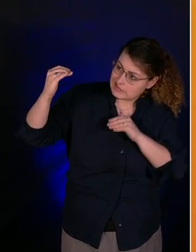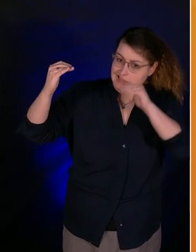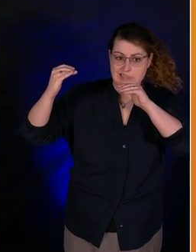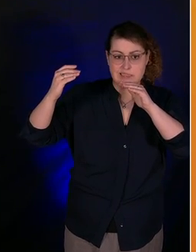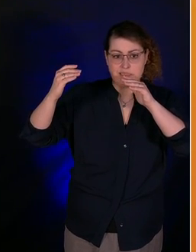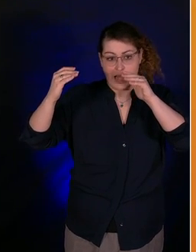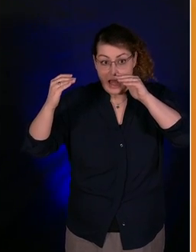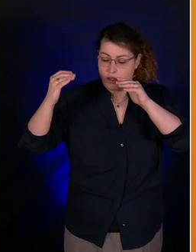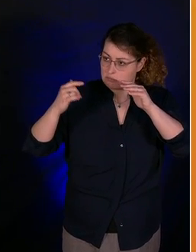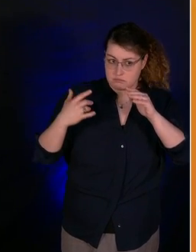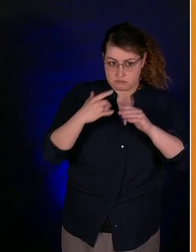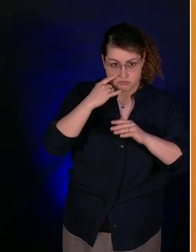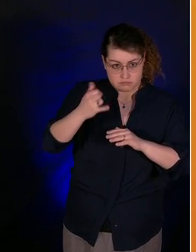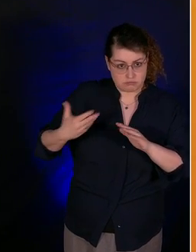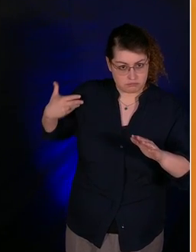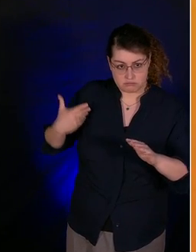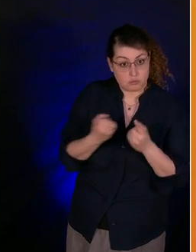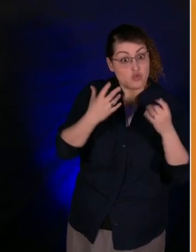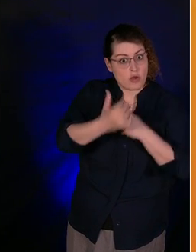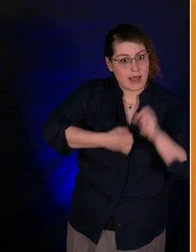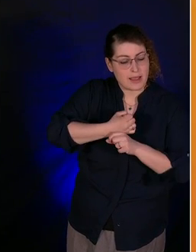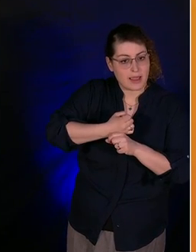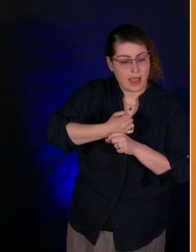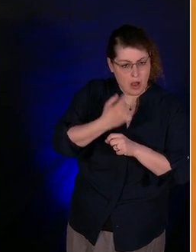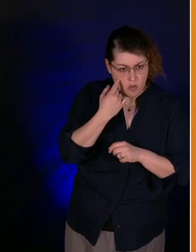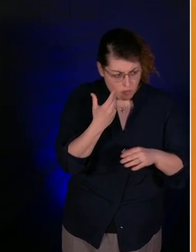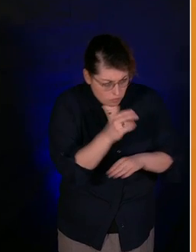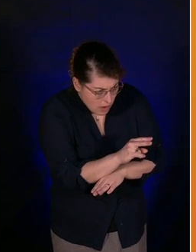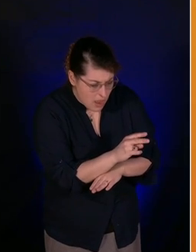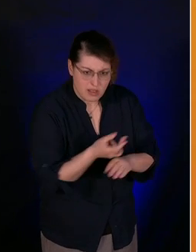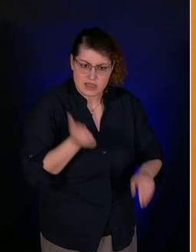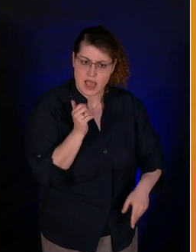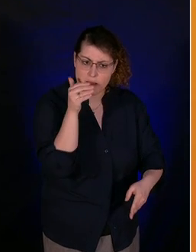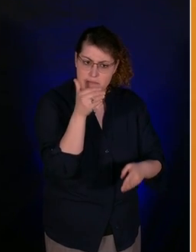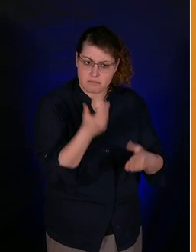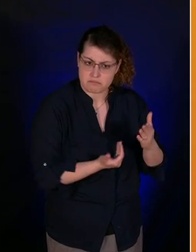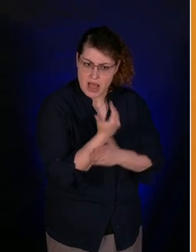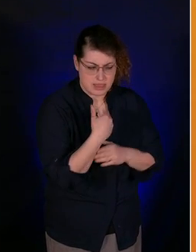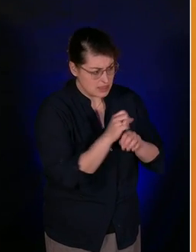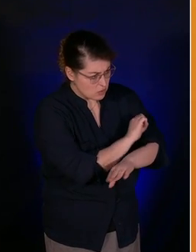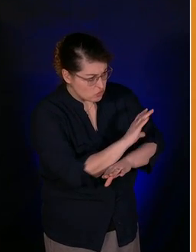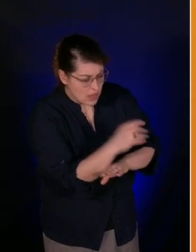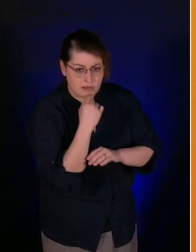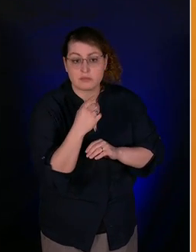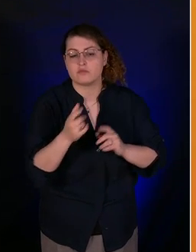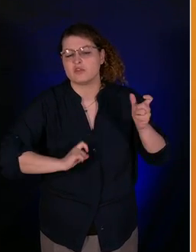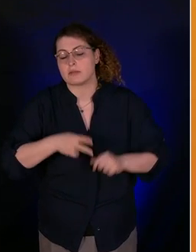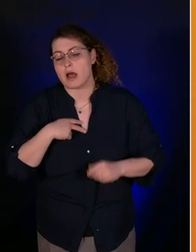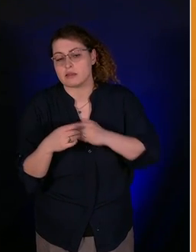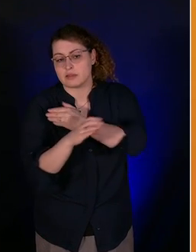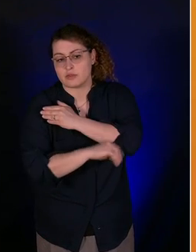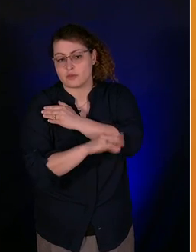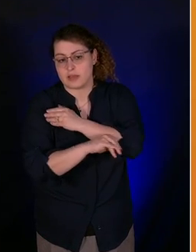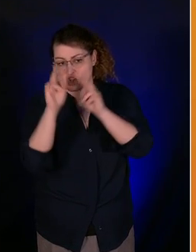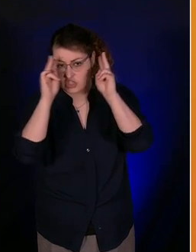franchi un cap inédit depuis plusieurs années, on lit dans la presse d'hier matin une intervention de notre camarade secrétaire général qui, je cite Le